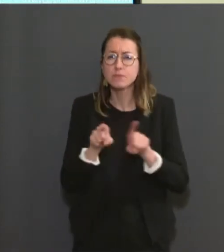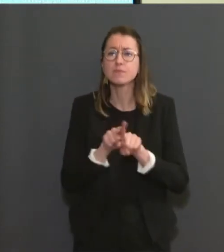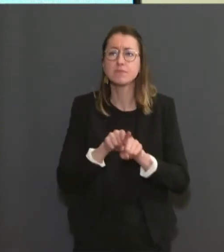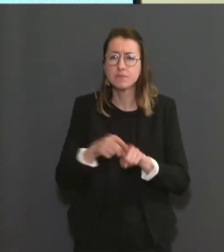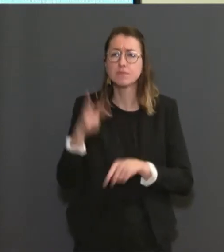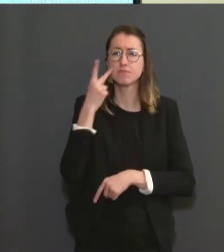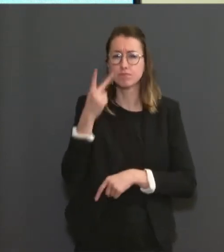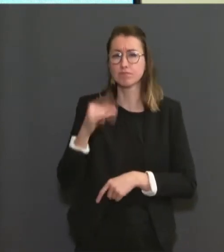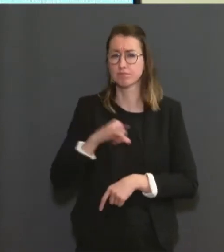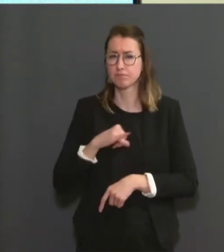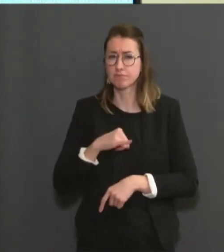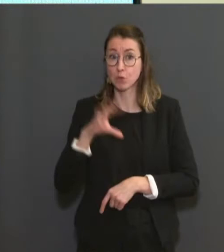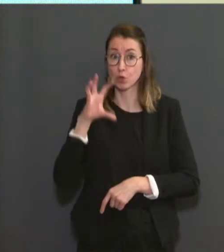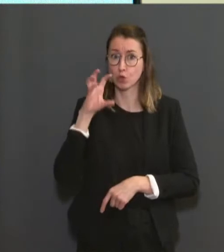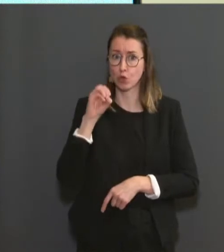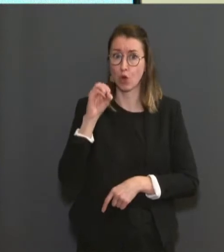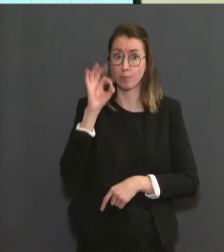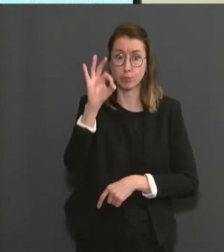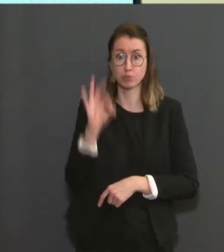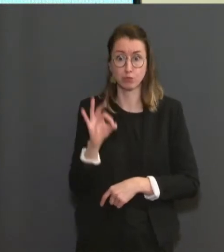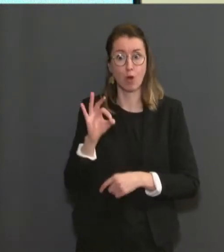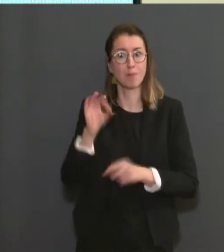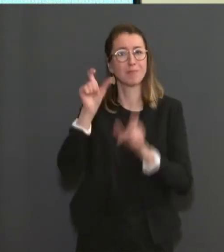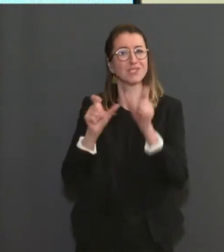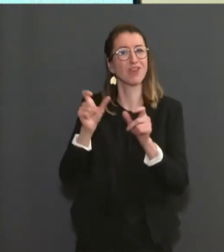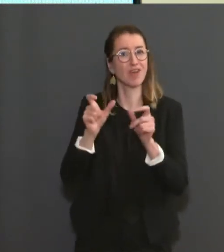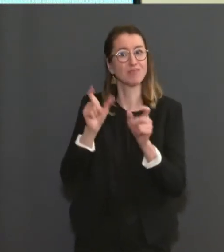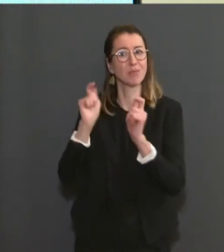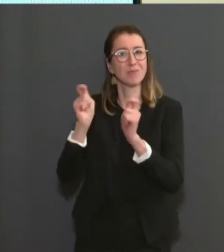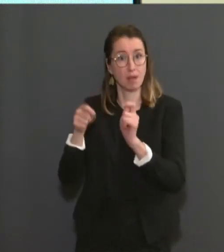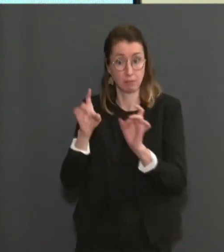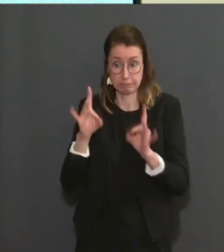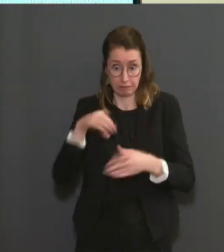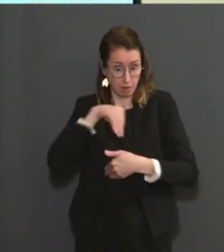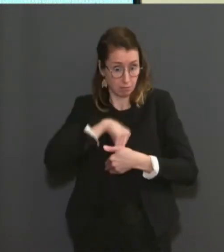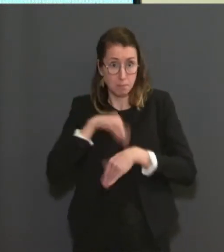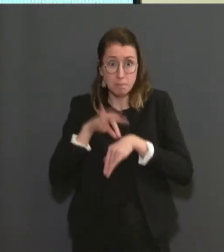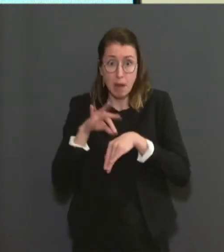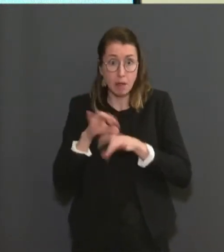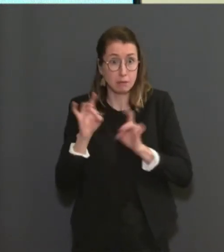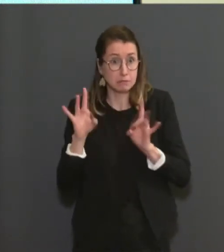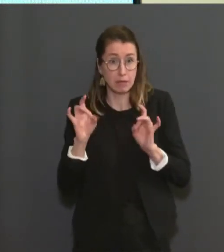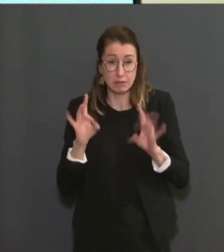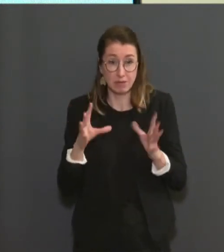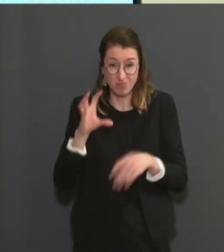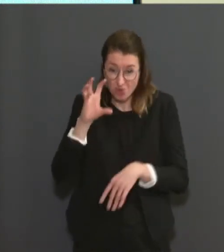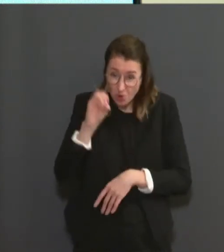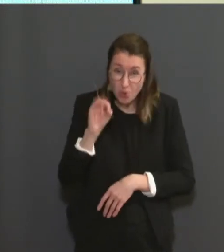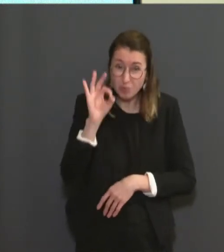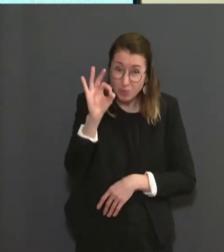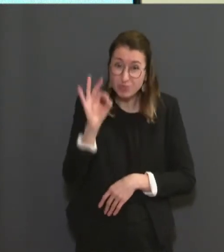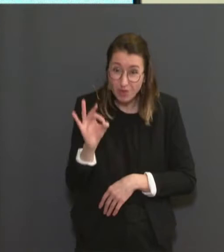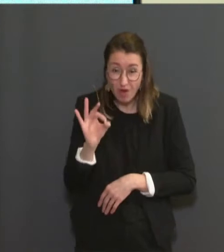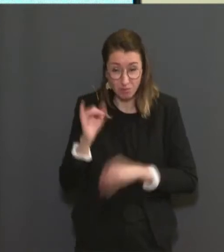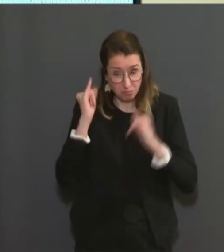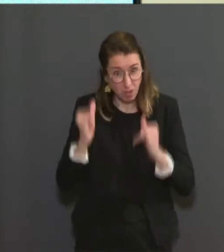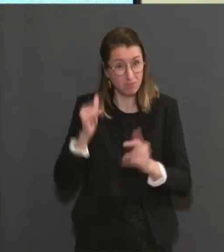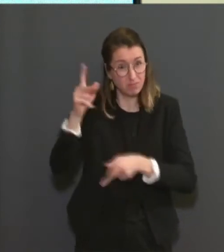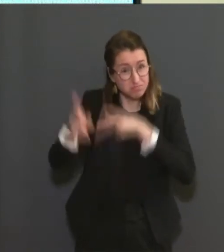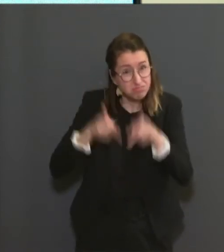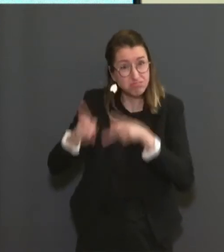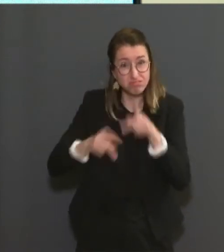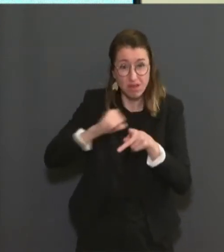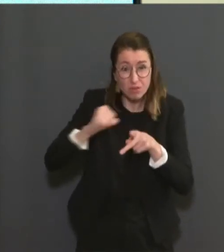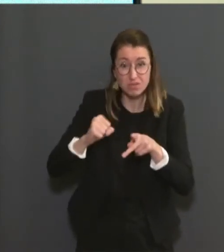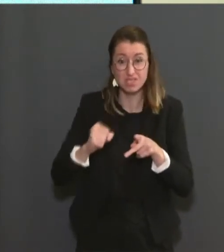facteur favorisant. Et donc, à nouveau, tapons sur le clou. Tout le monde peut faire une infection grave, même s'il est en bonne santé, par